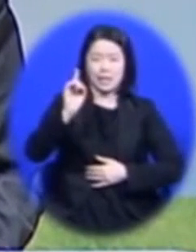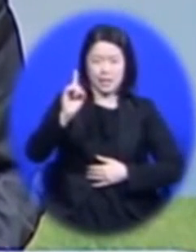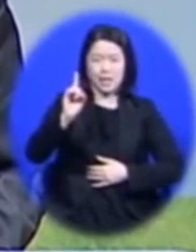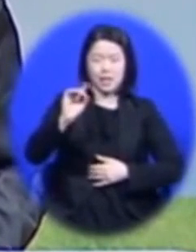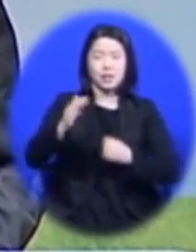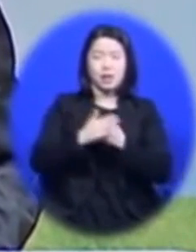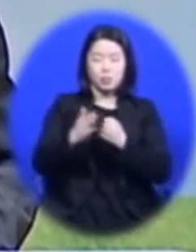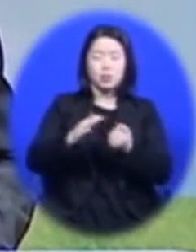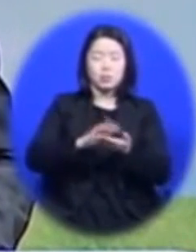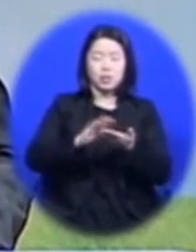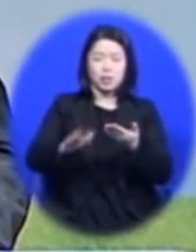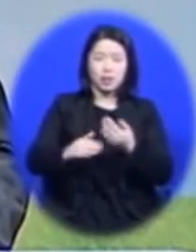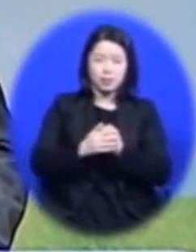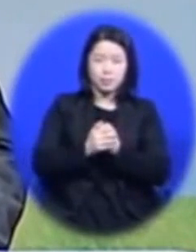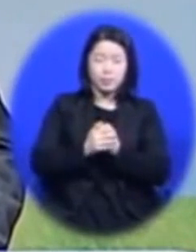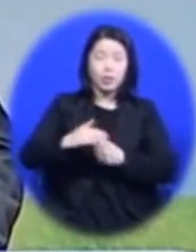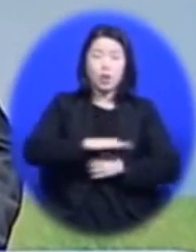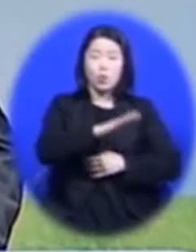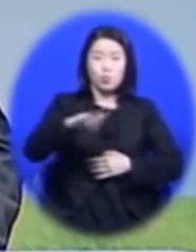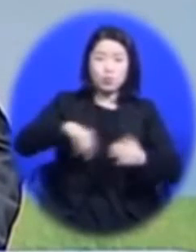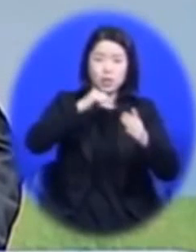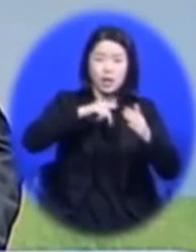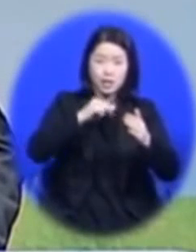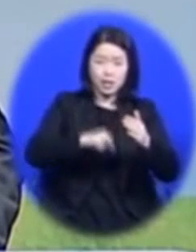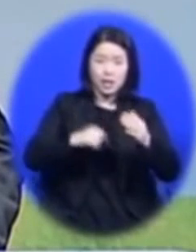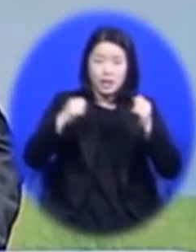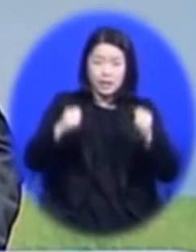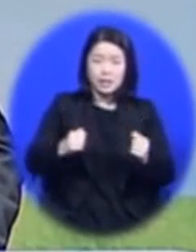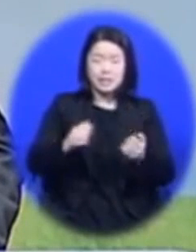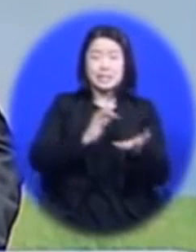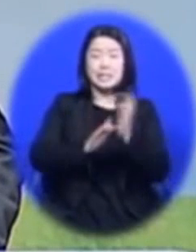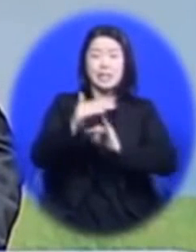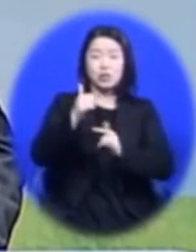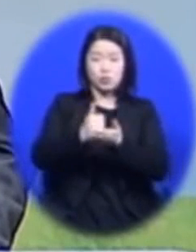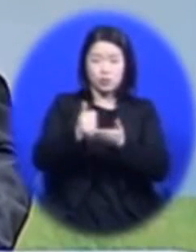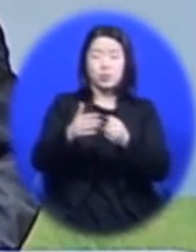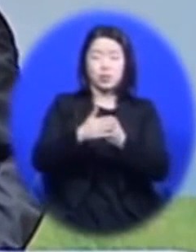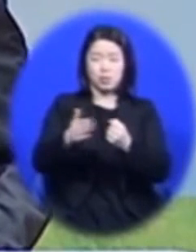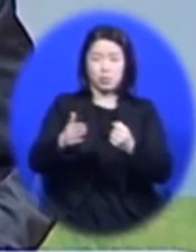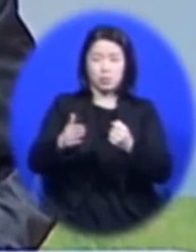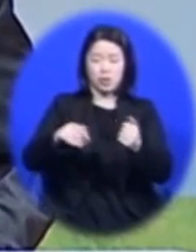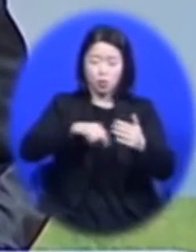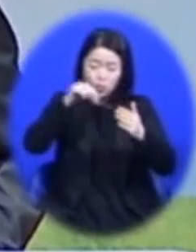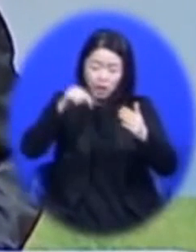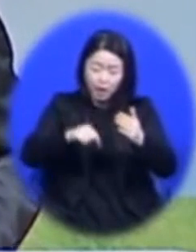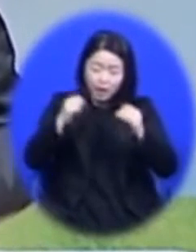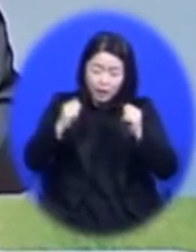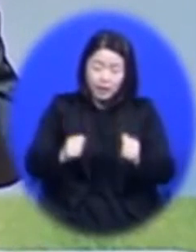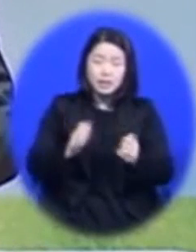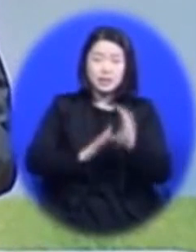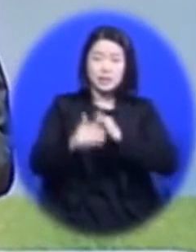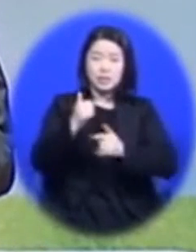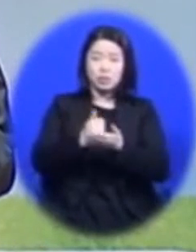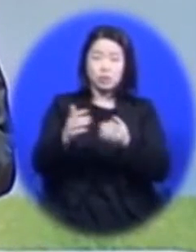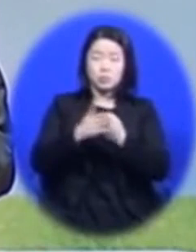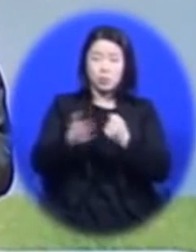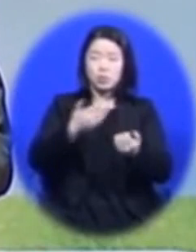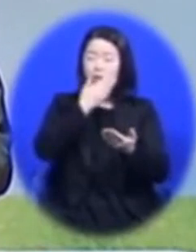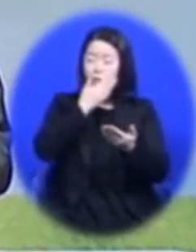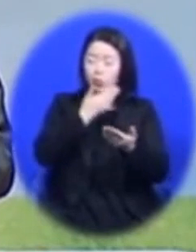때문입니다. 우리 안에 계신 예수님 때문에, 우리 안에 계신 예수님 때문에 우리가 귀한